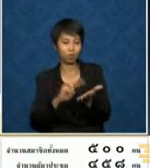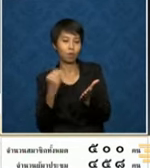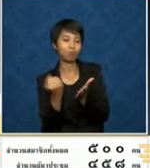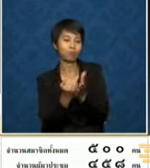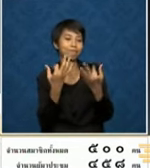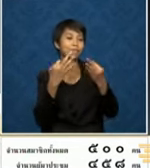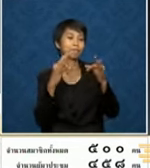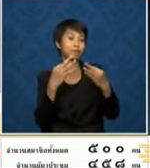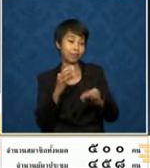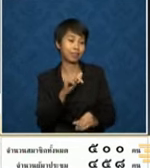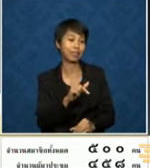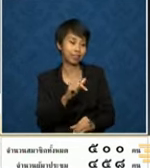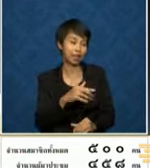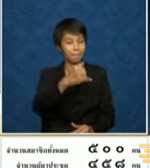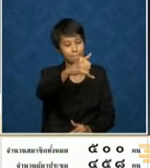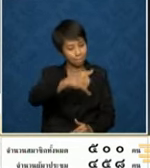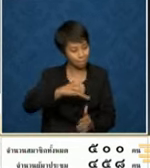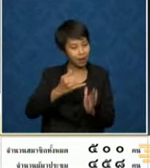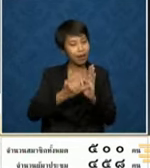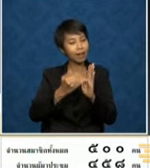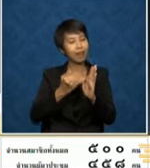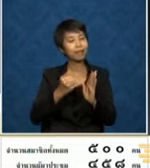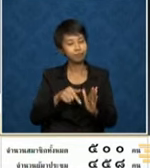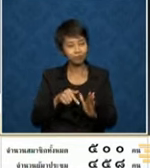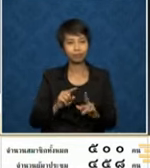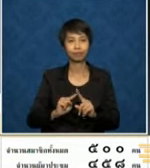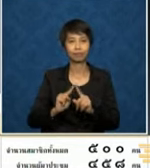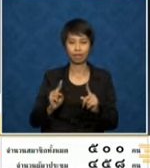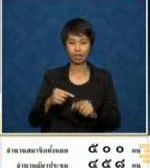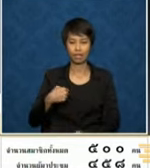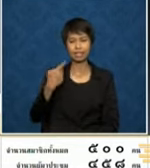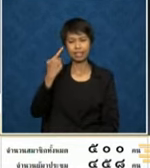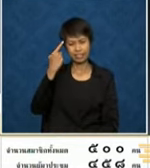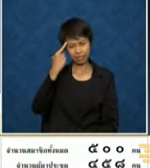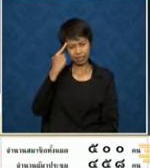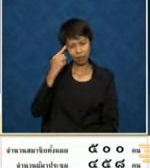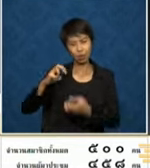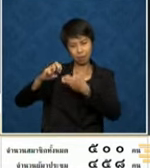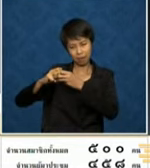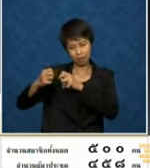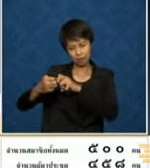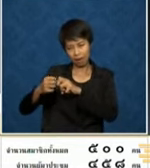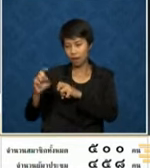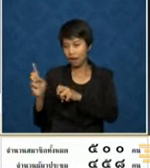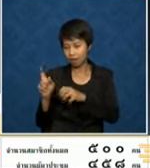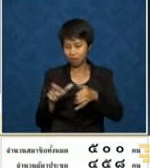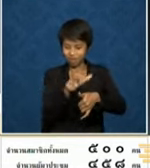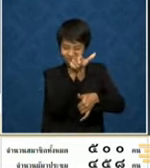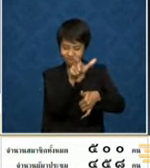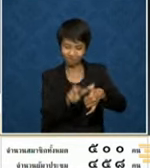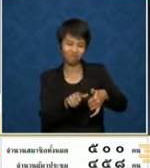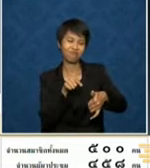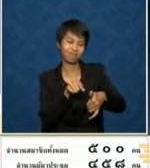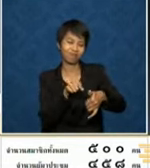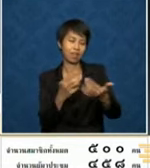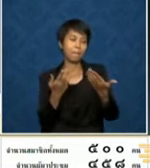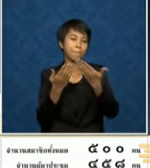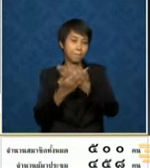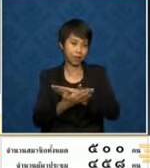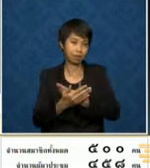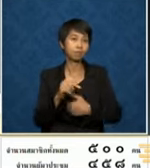คะเพื่ออำนวยความสะดวกในระยะสั้นแต่ถ้าเรามองว่าเป็นปัญหาเชิงโครงสร้างว่าพฤติกรรมนักท่องเที่ยวจีนเนี่ยมันได้เปลี่ยนไปแล้วท่